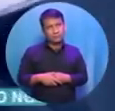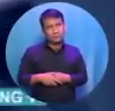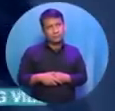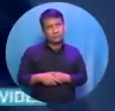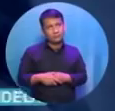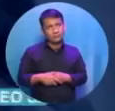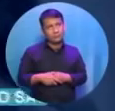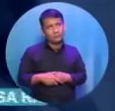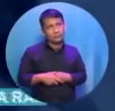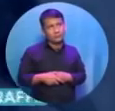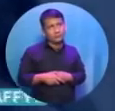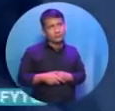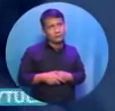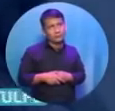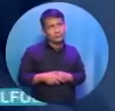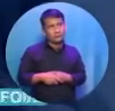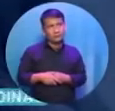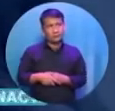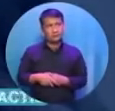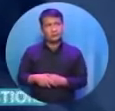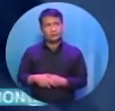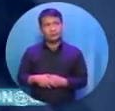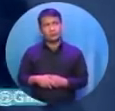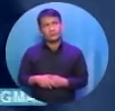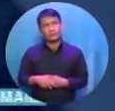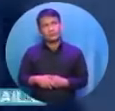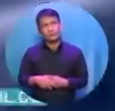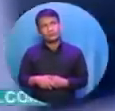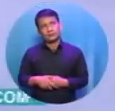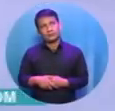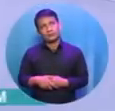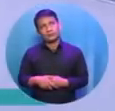kayong maging barubar, ha? Ayus-ayusin yung mga salita nyo.